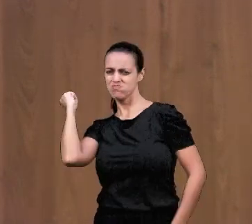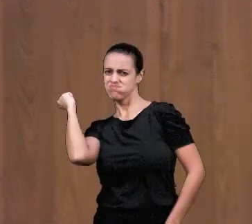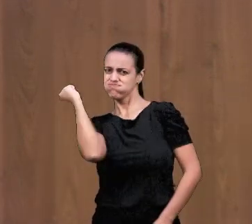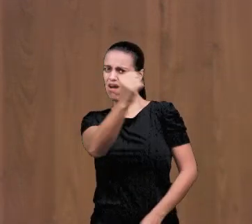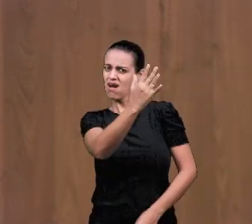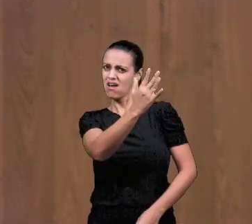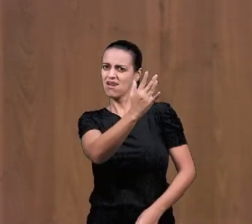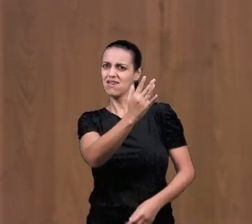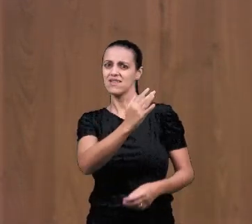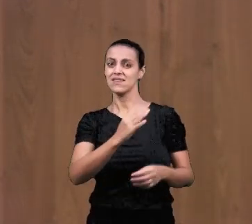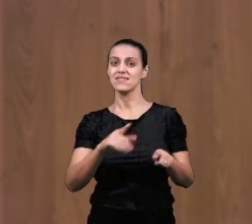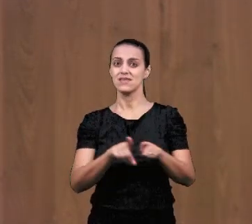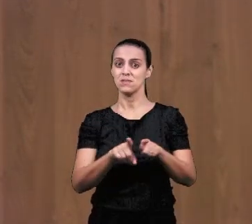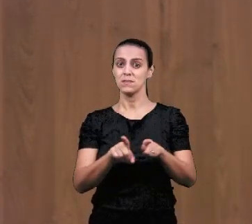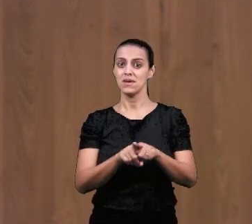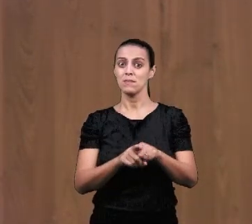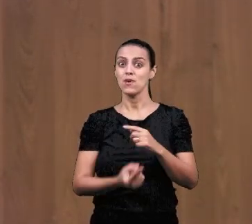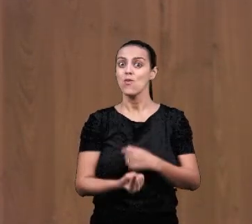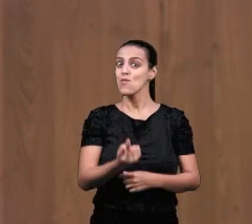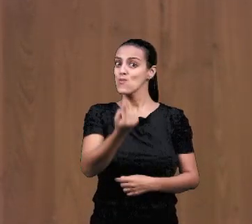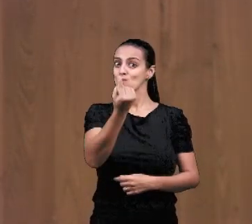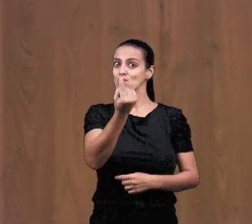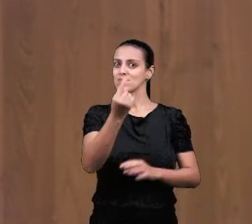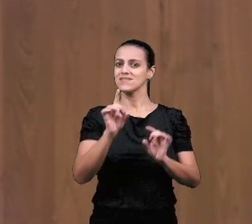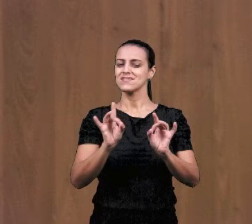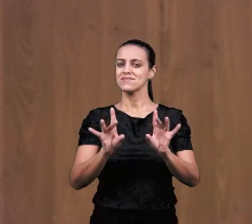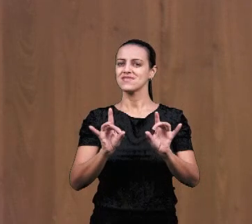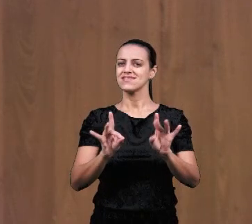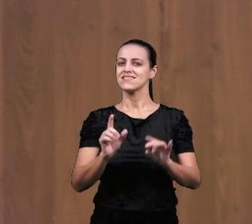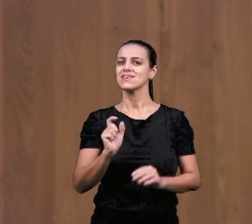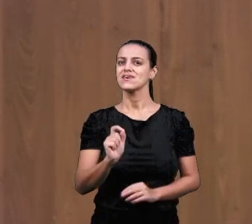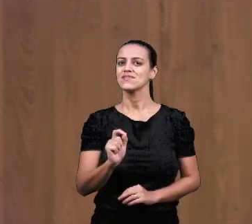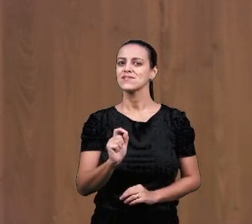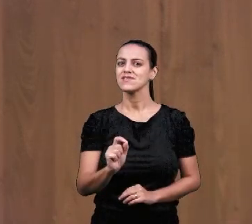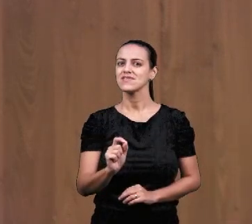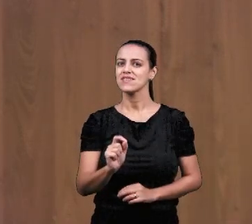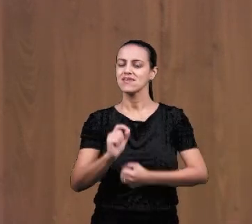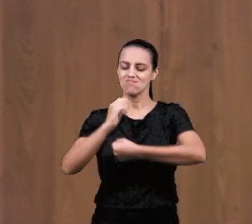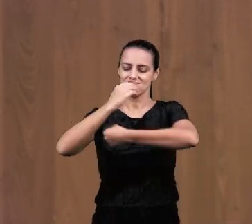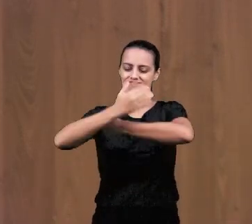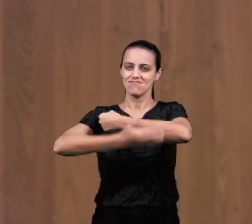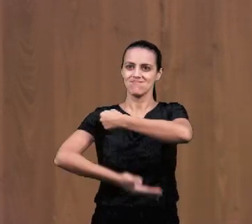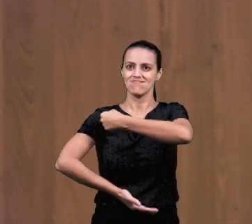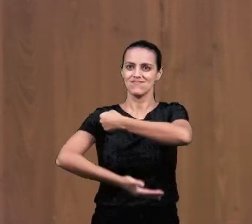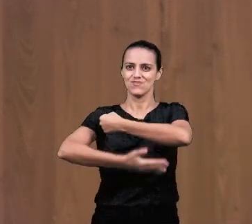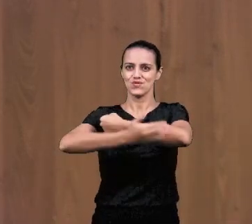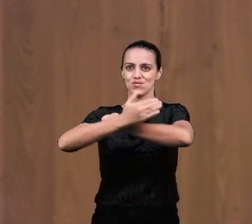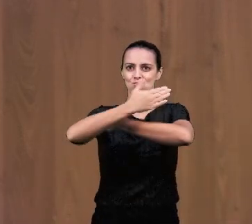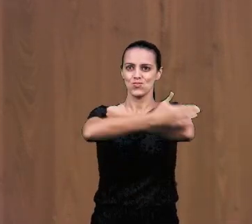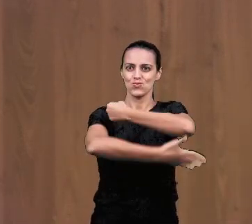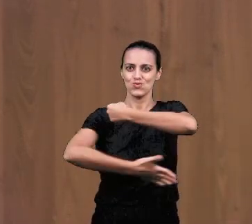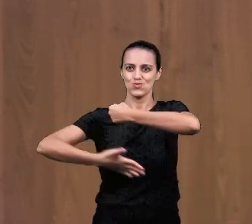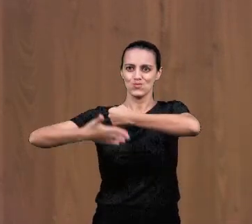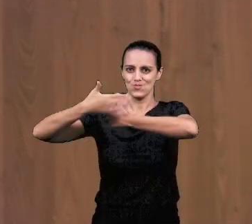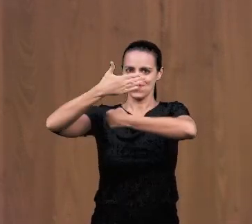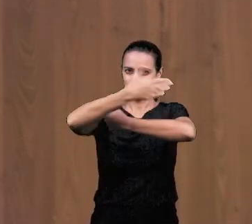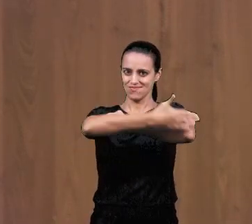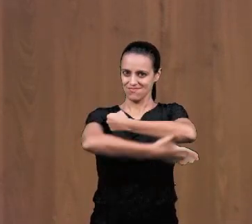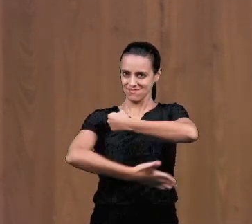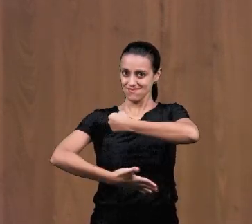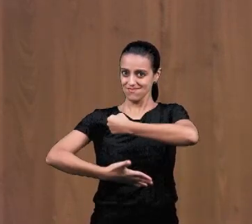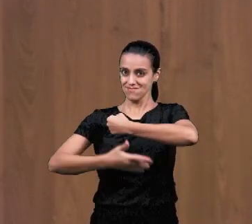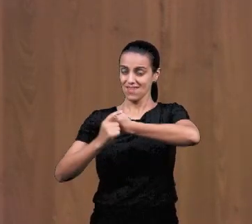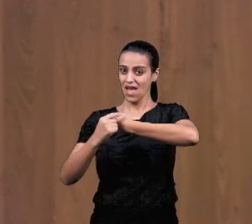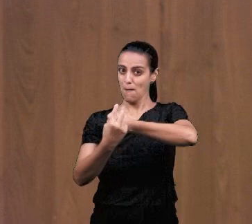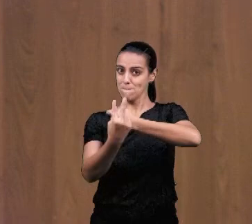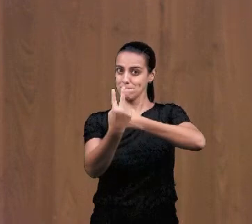l'arc, la flèche, une lance, mais il avait une arme spéciale, qui était le bouclier. Le bouclier était une arme